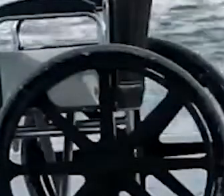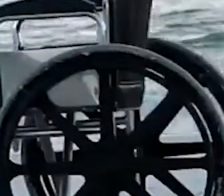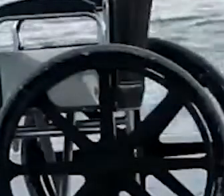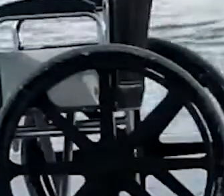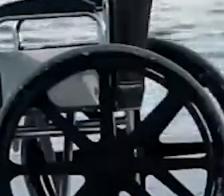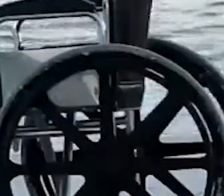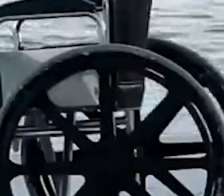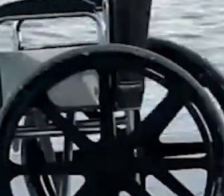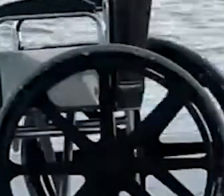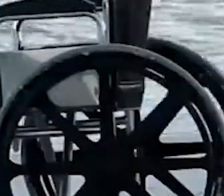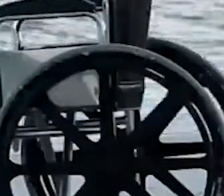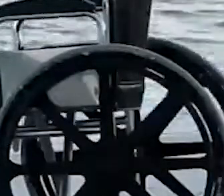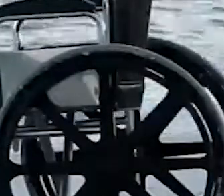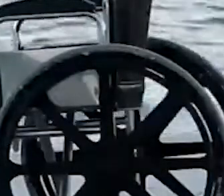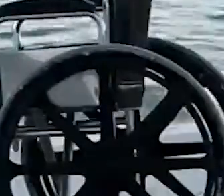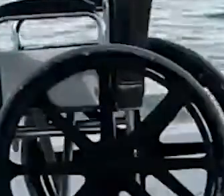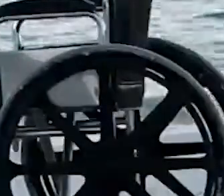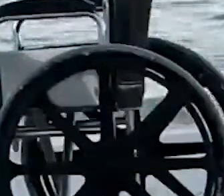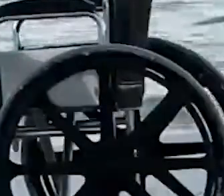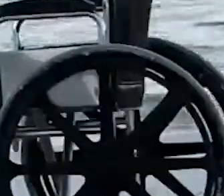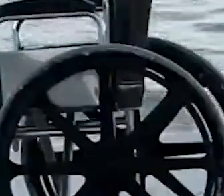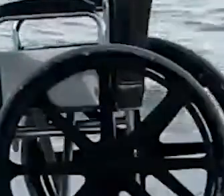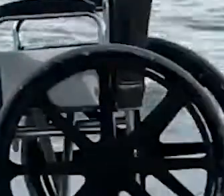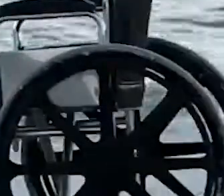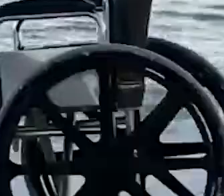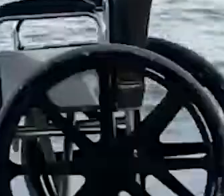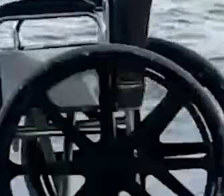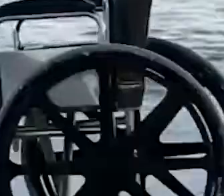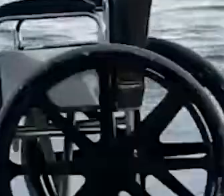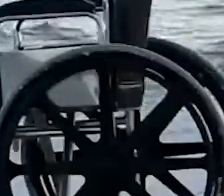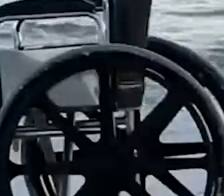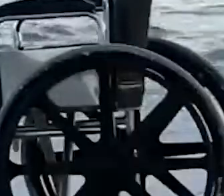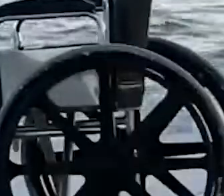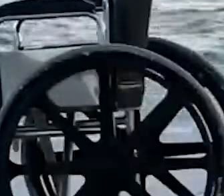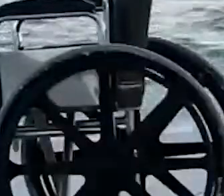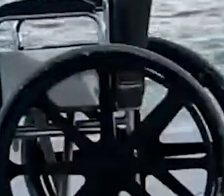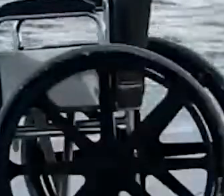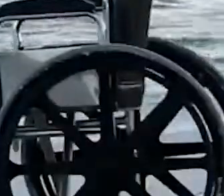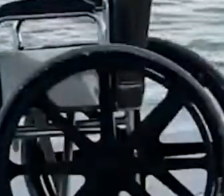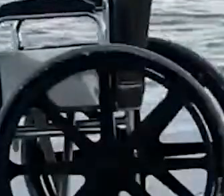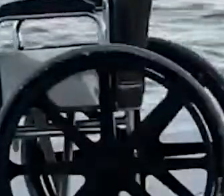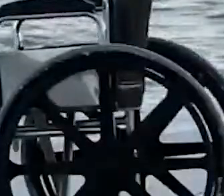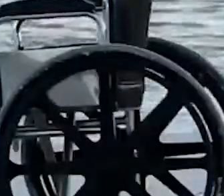God is able. From disability to possibility.